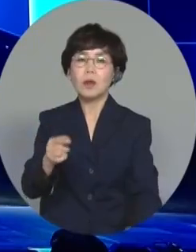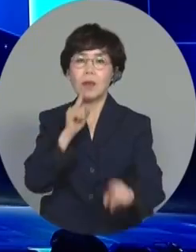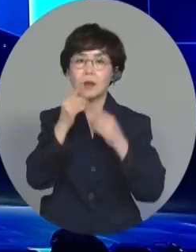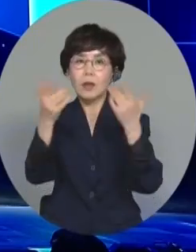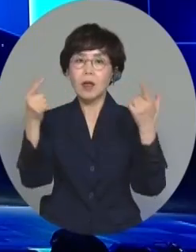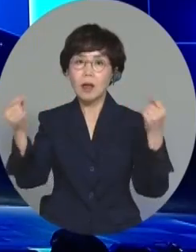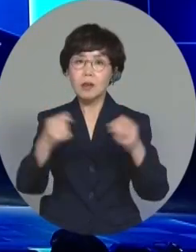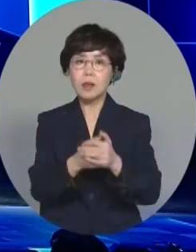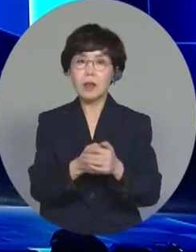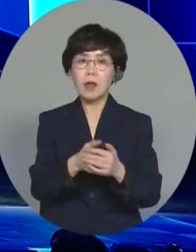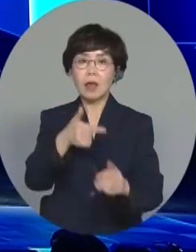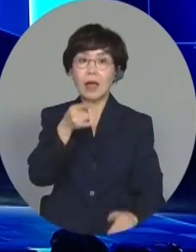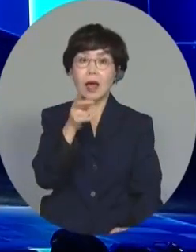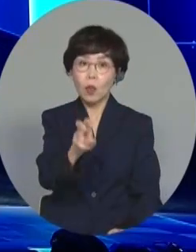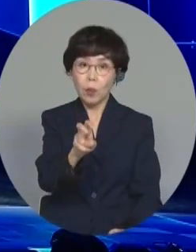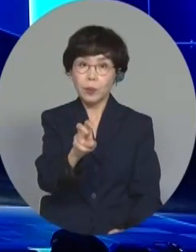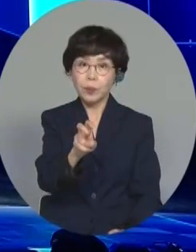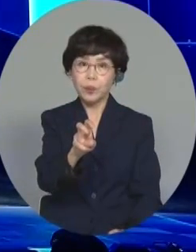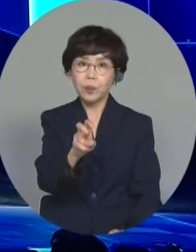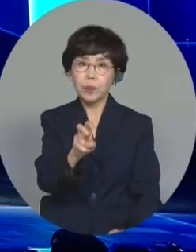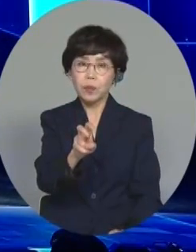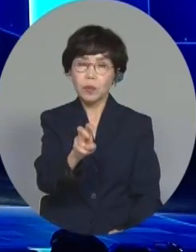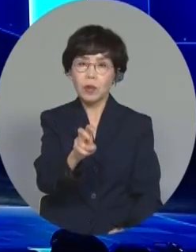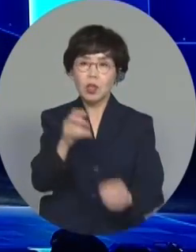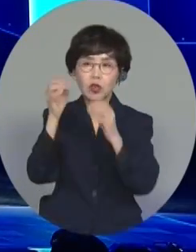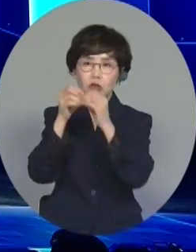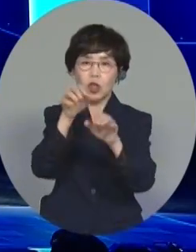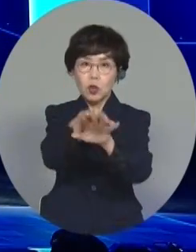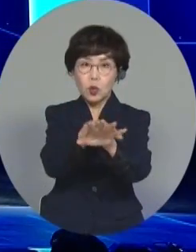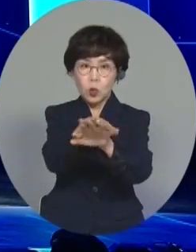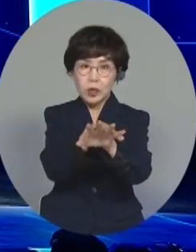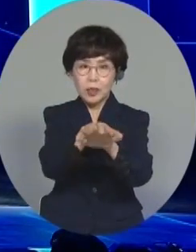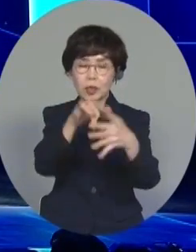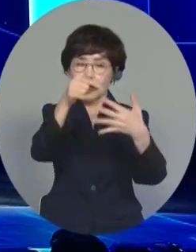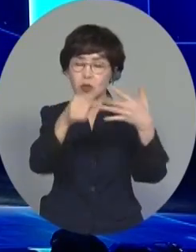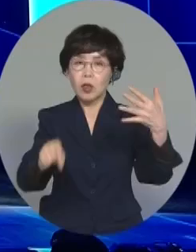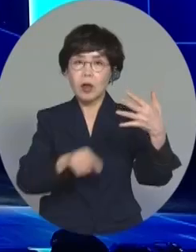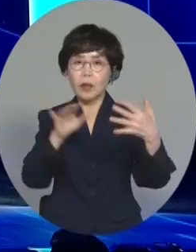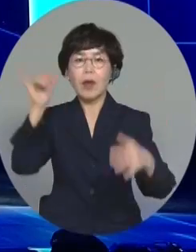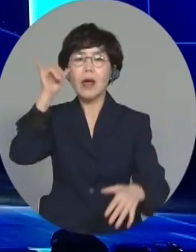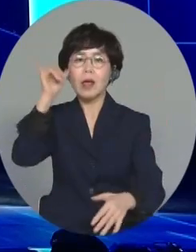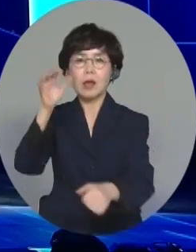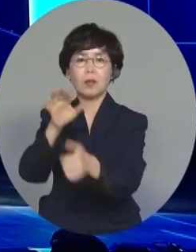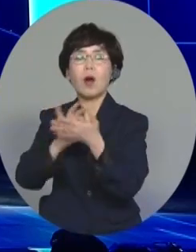것처럼 게놈 서열에 대해서도 저희가 AI를